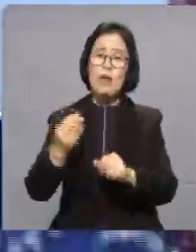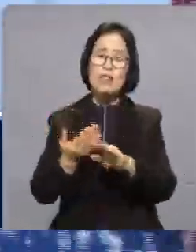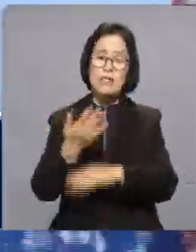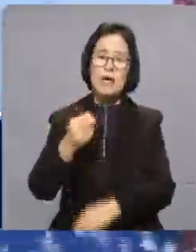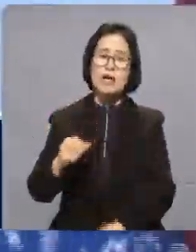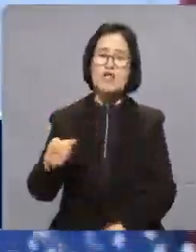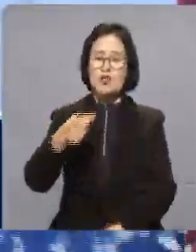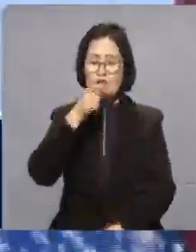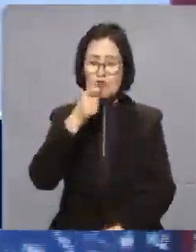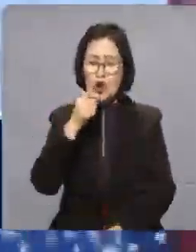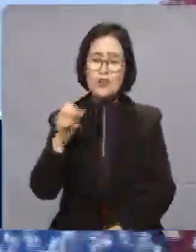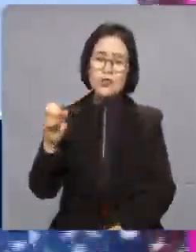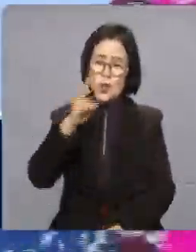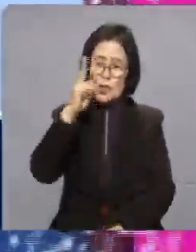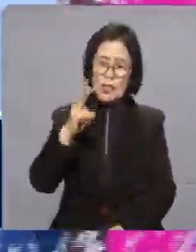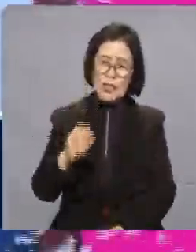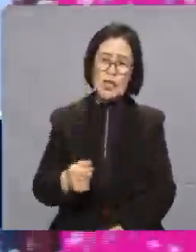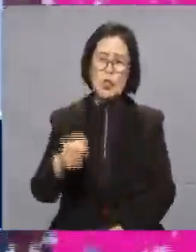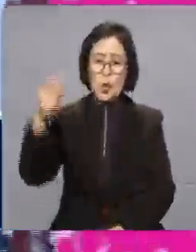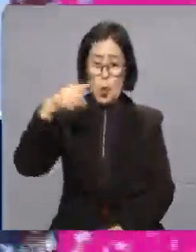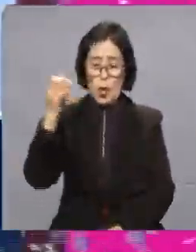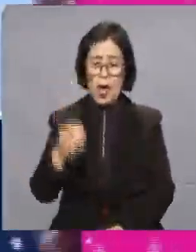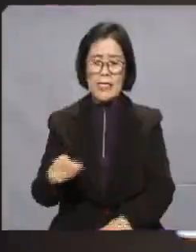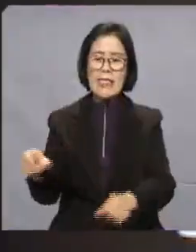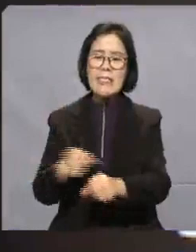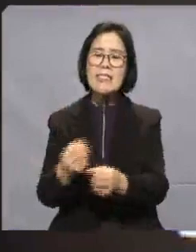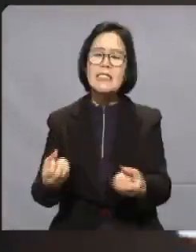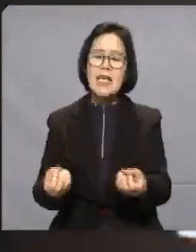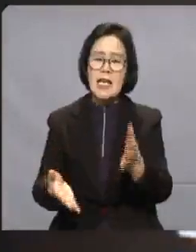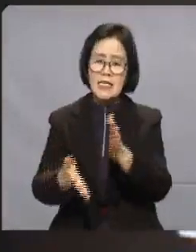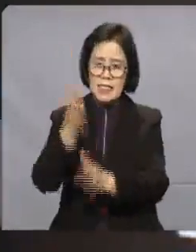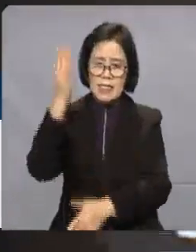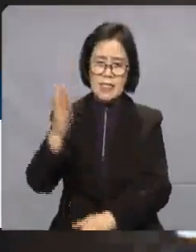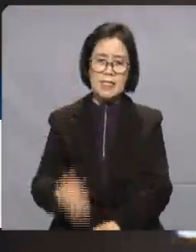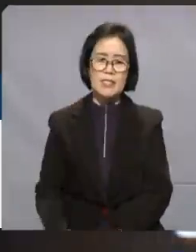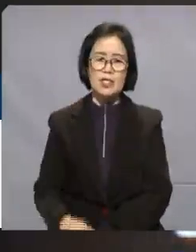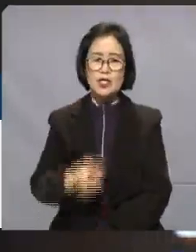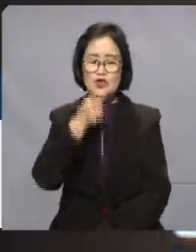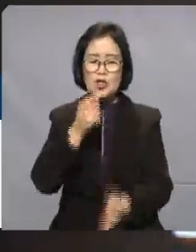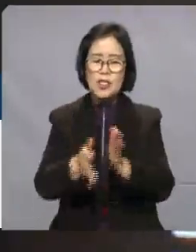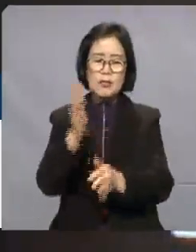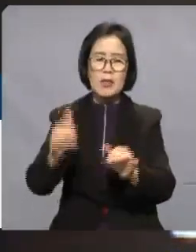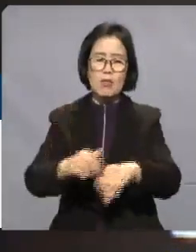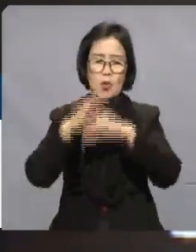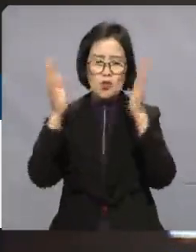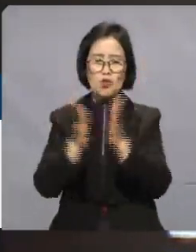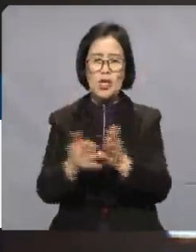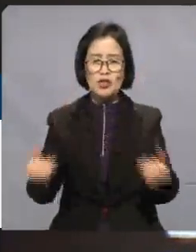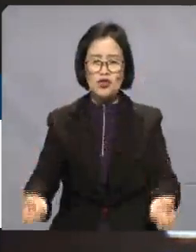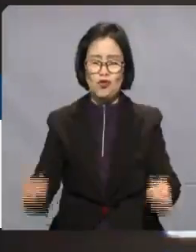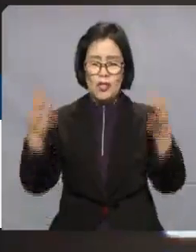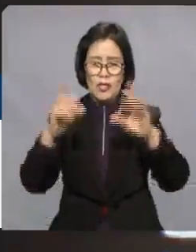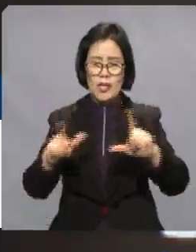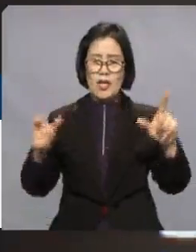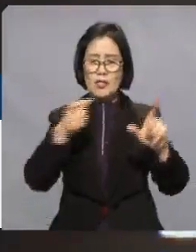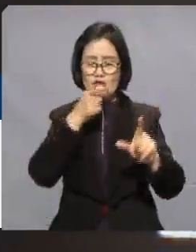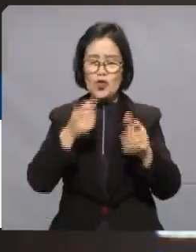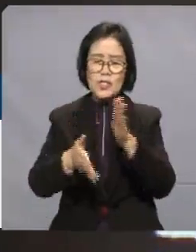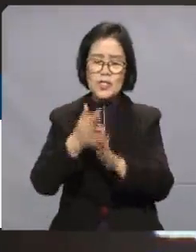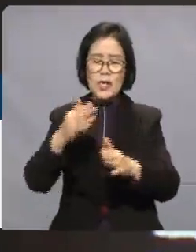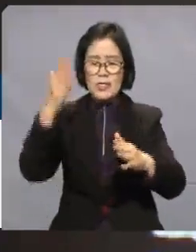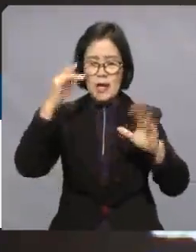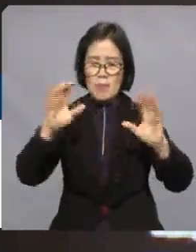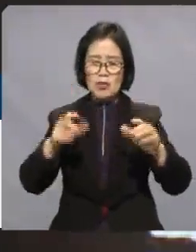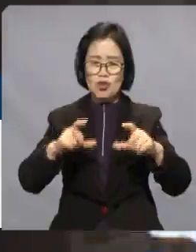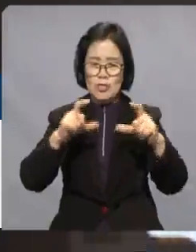용인, 고양이 특례시로 첫발을 내디뎠습니다. 수원 시민 모두의 축제의 날이자 수원시가 대한민국